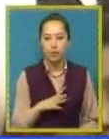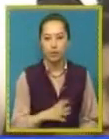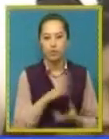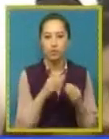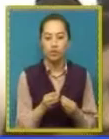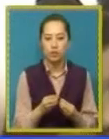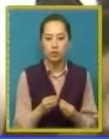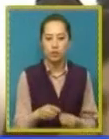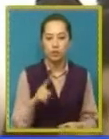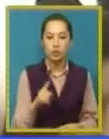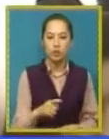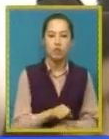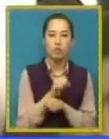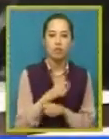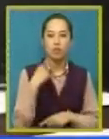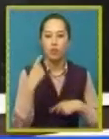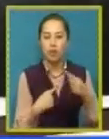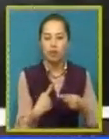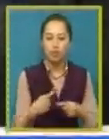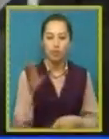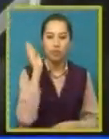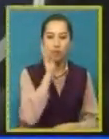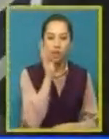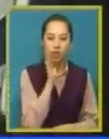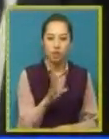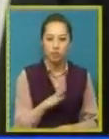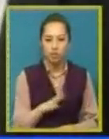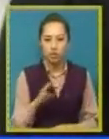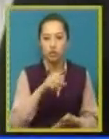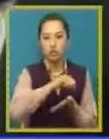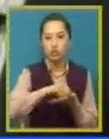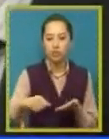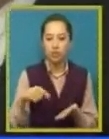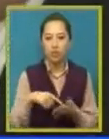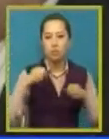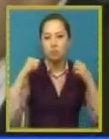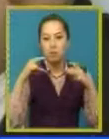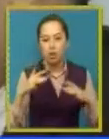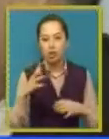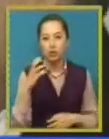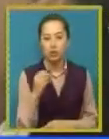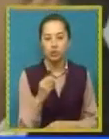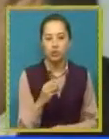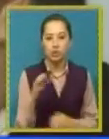алды. Жиі көтерілген мәселе ол ауызсу, қоғамдық көліктің жыры, жарық және жер